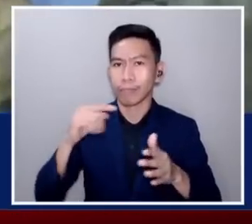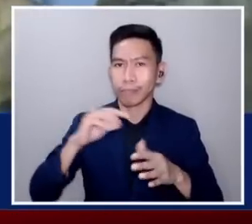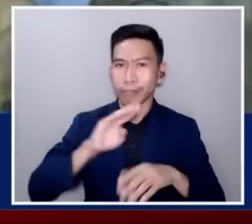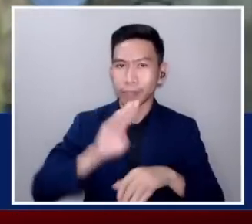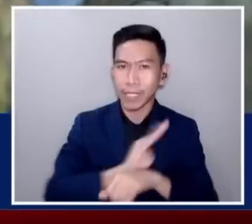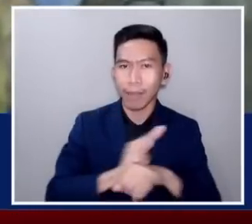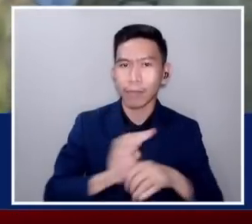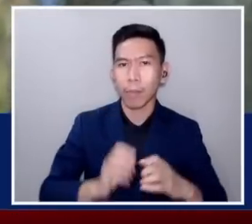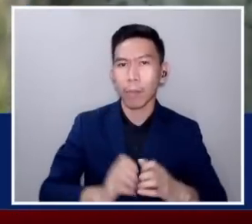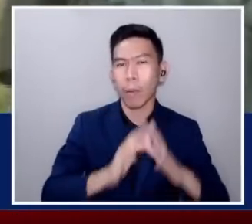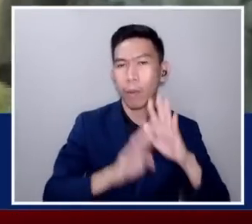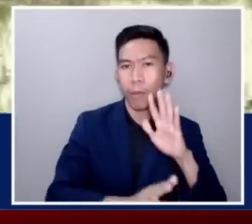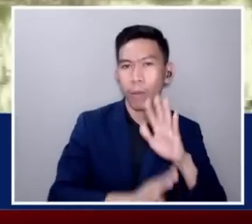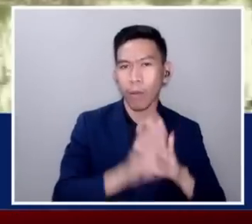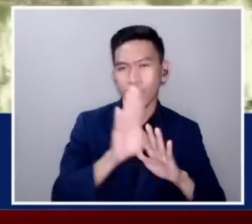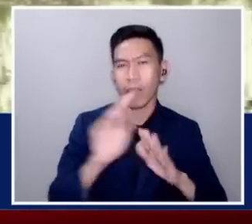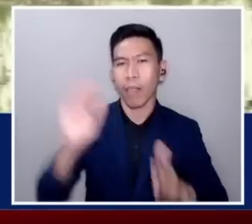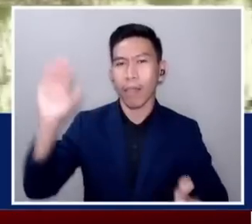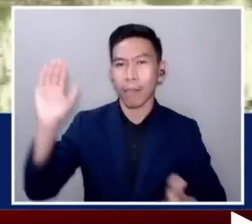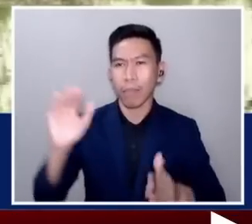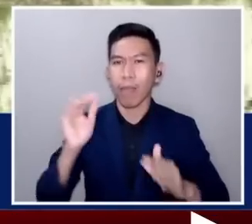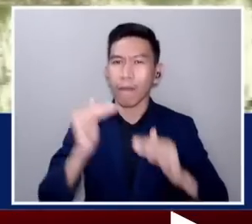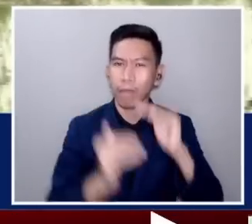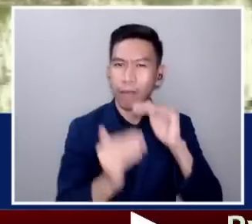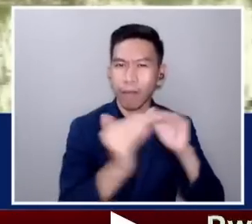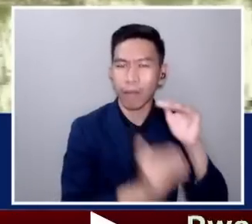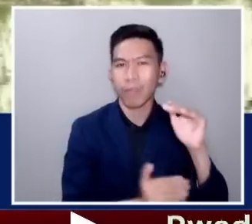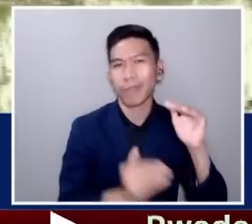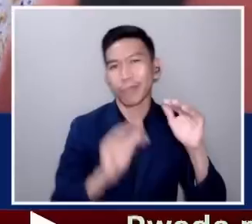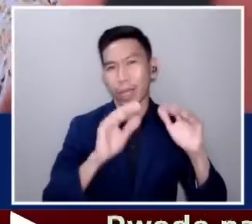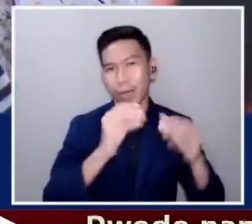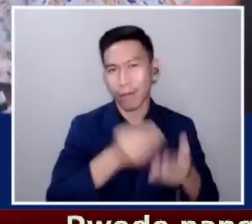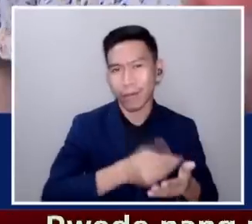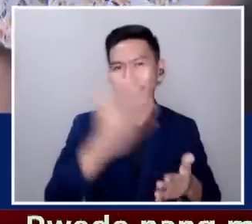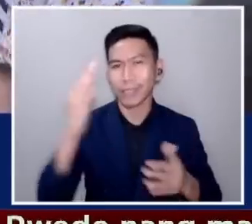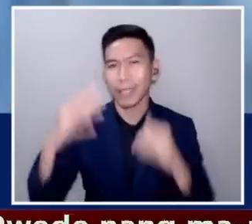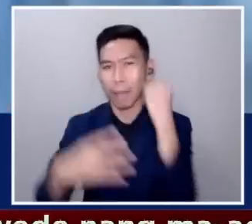hindi pagkakapantay-pantay ng mayayaman at mahihirap.